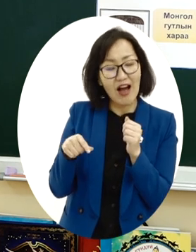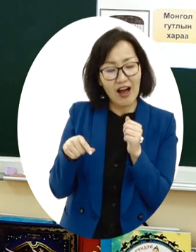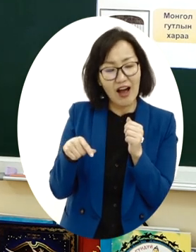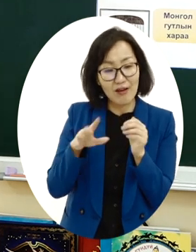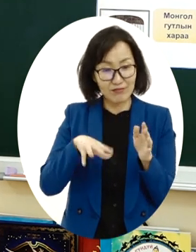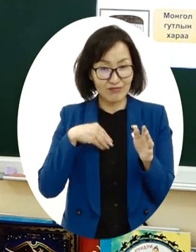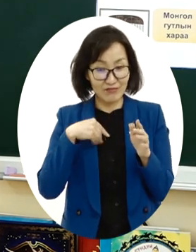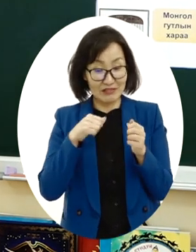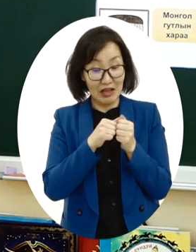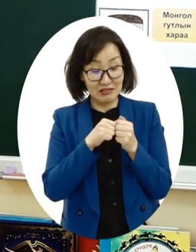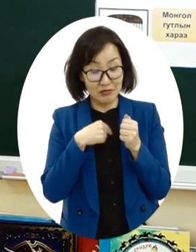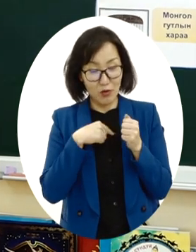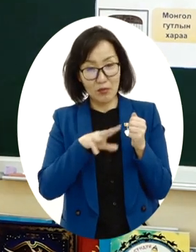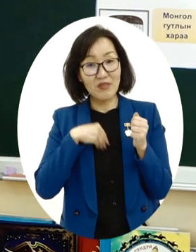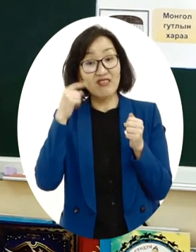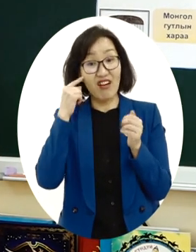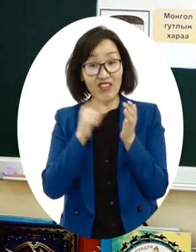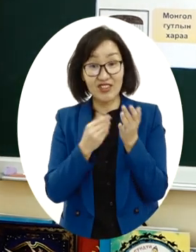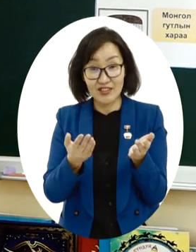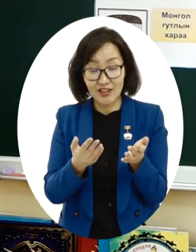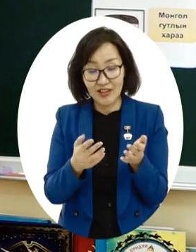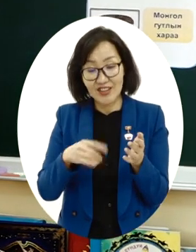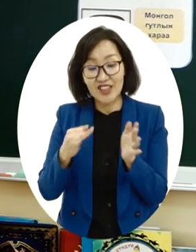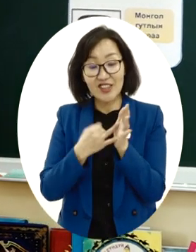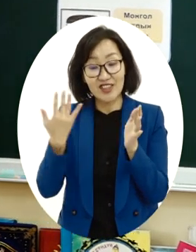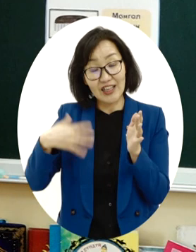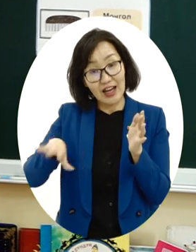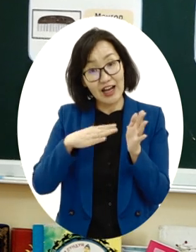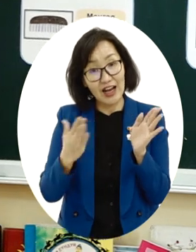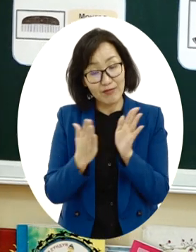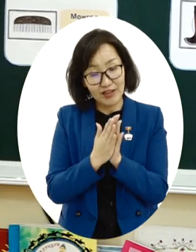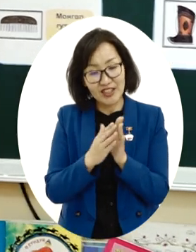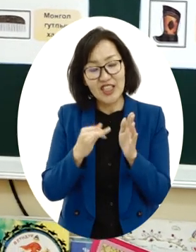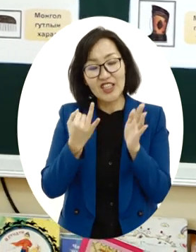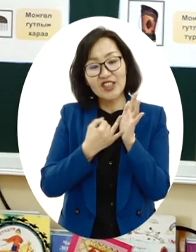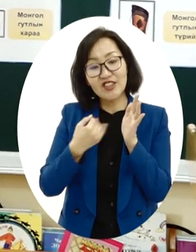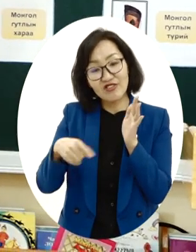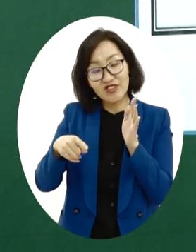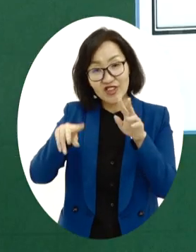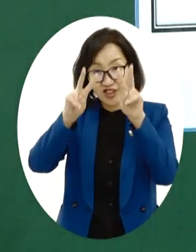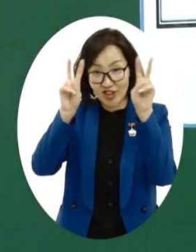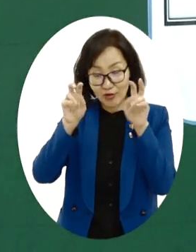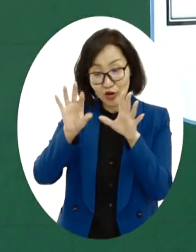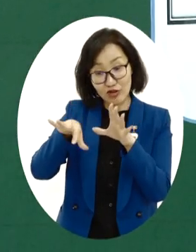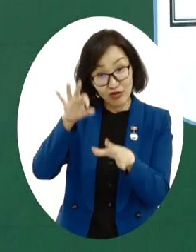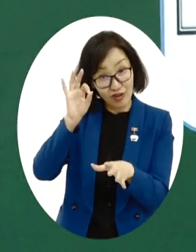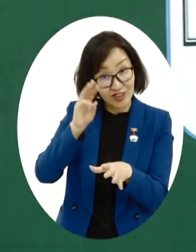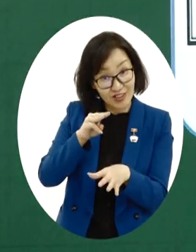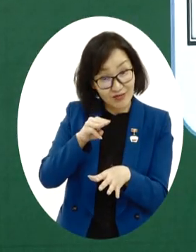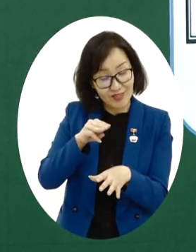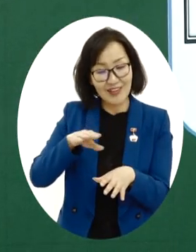юм байна. За ингээд илтгэл гэсэн сэдвэр бүгдээрээ хамтдаа хамгийн эхлээд илтгэлийн сэдвийг сонгох юм